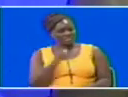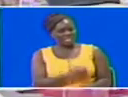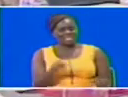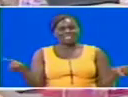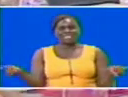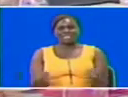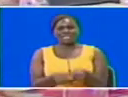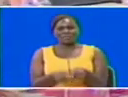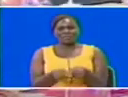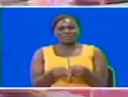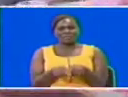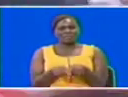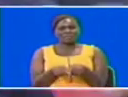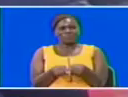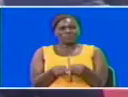it?